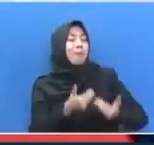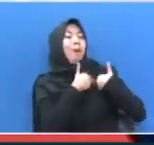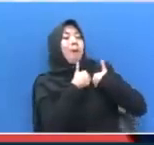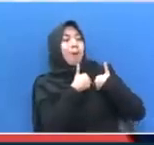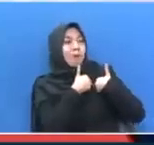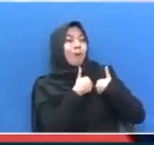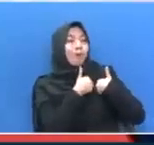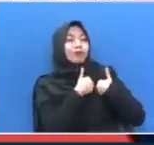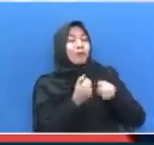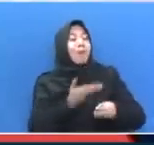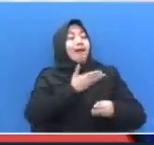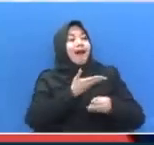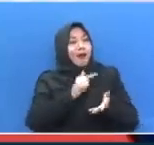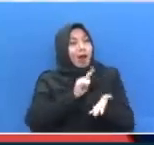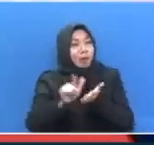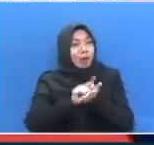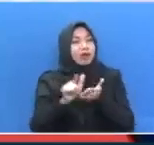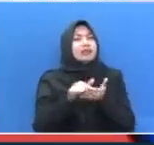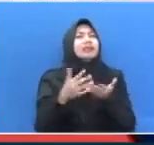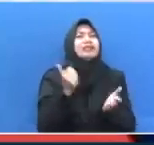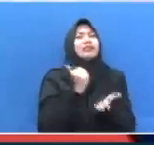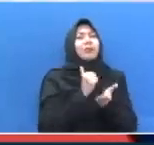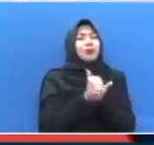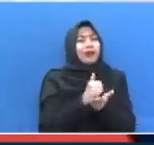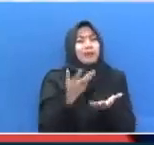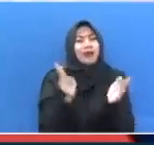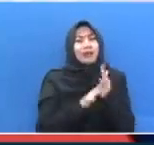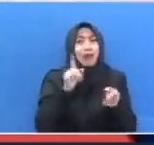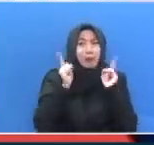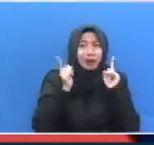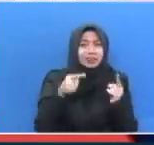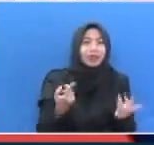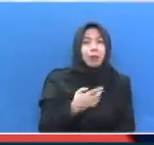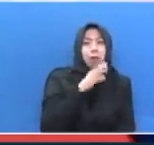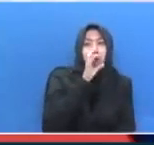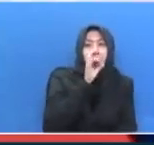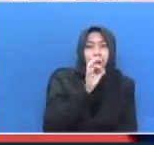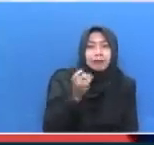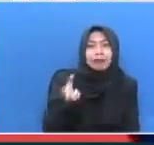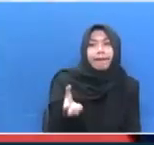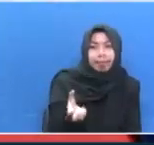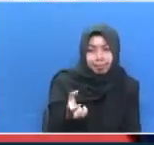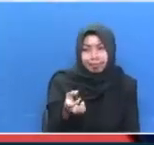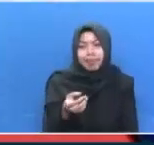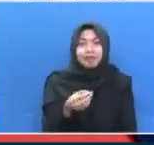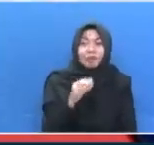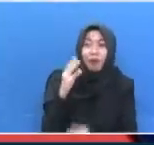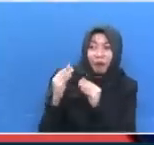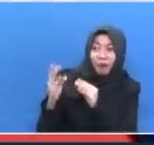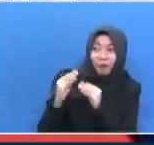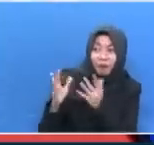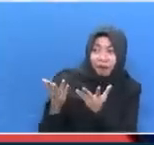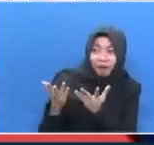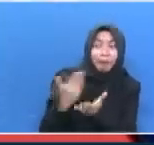bohong-bohong Dikit di lingkungan adalah hal-hal biasa gitu Mas yang perlu siapa lagi misalnya dibawa kepada